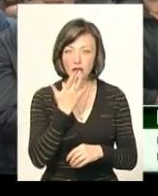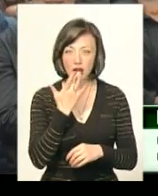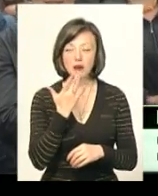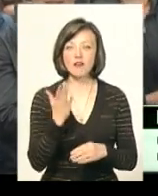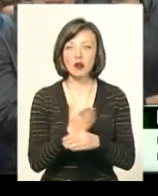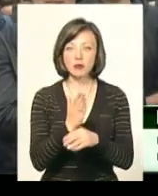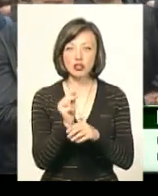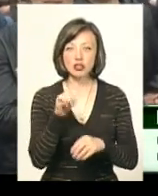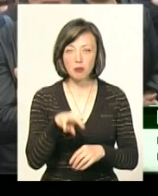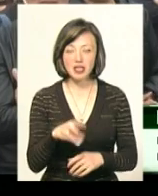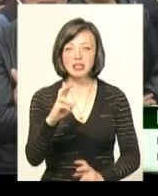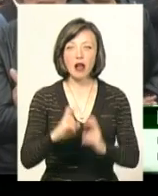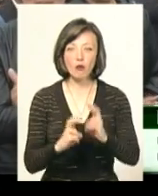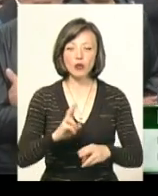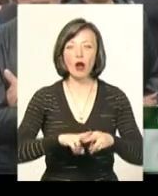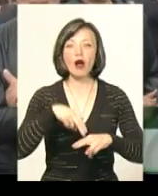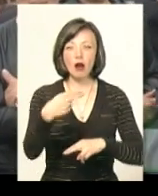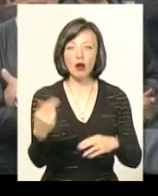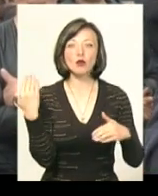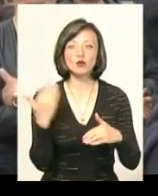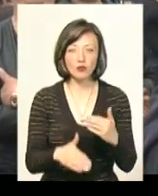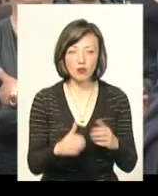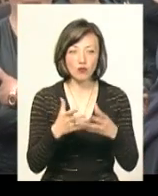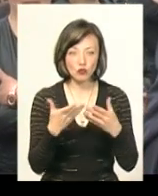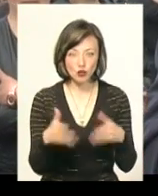виробничим завод розрахувався.